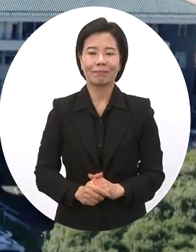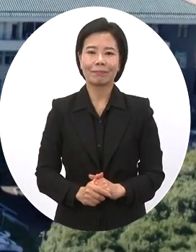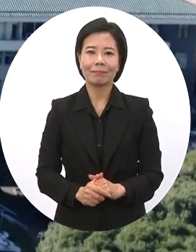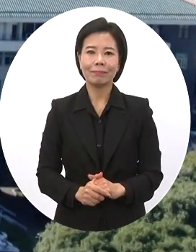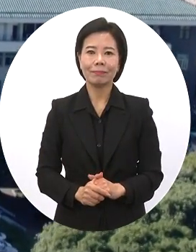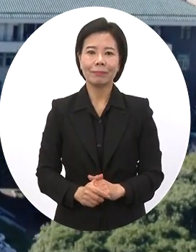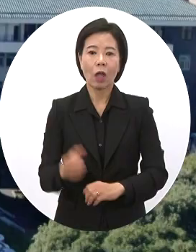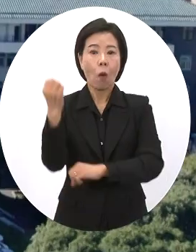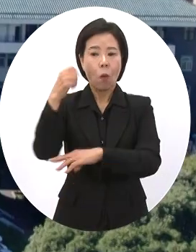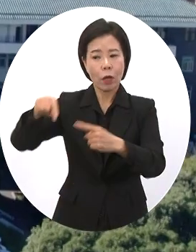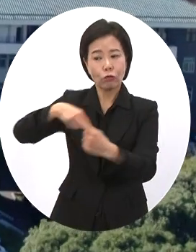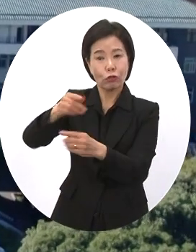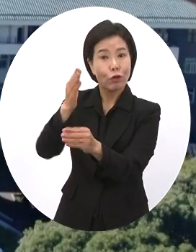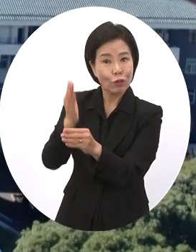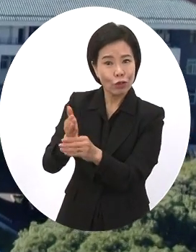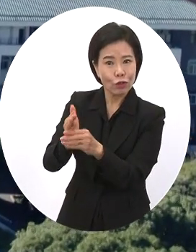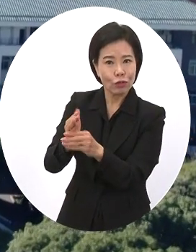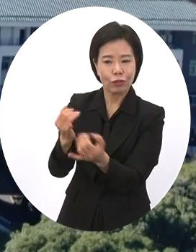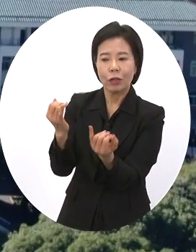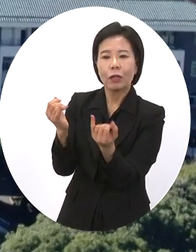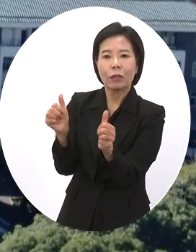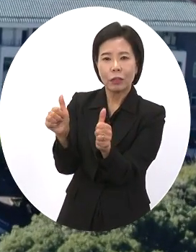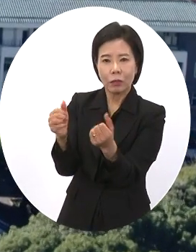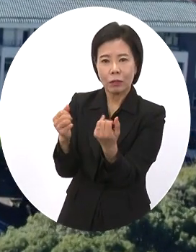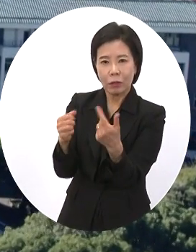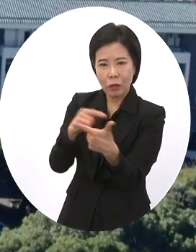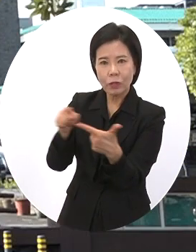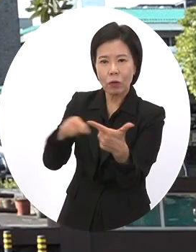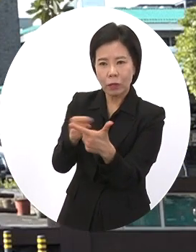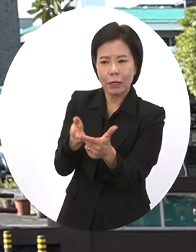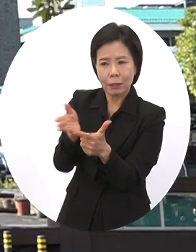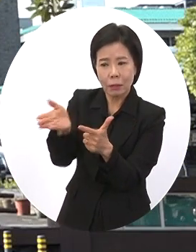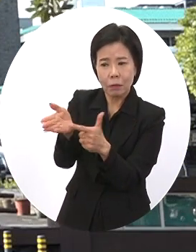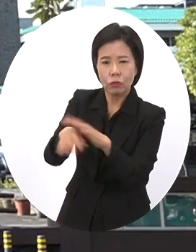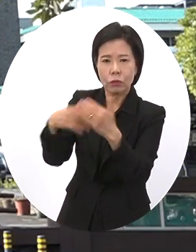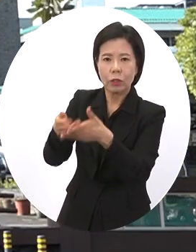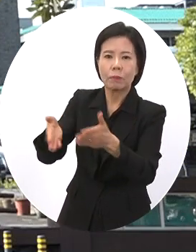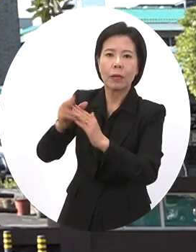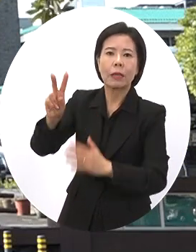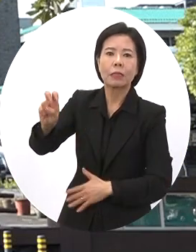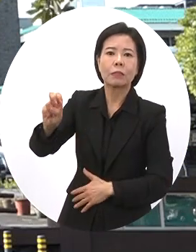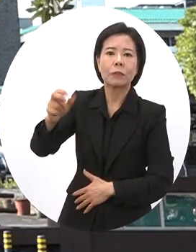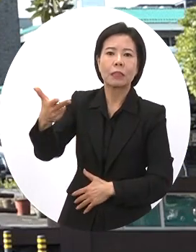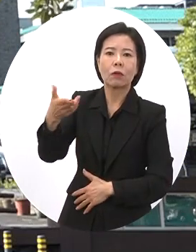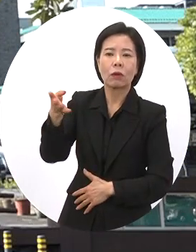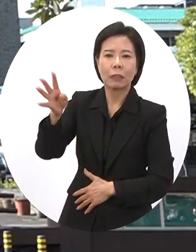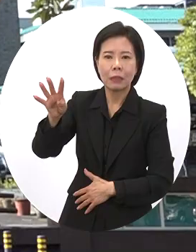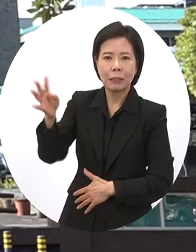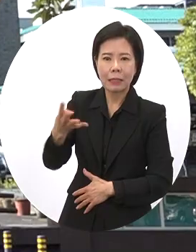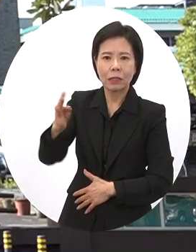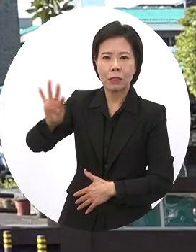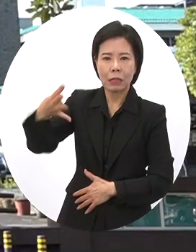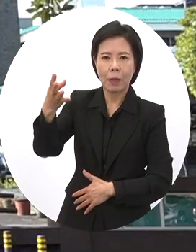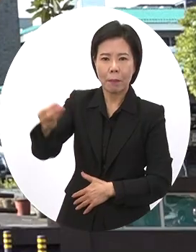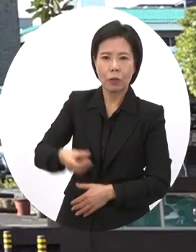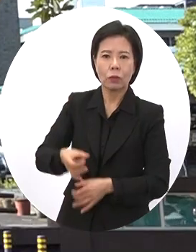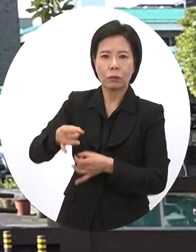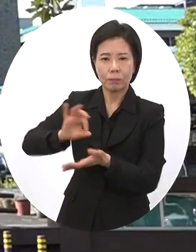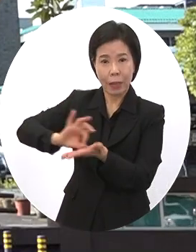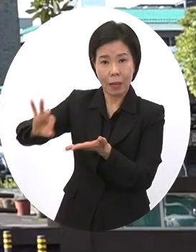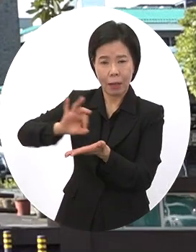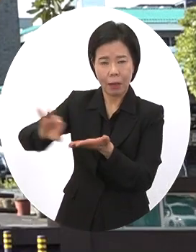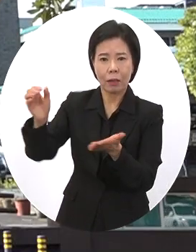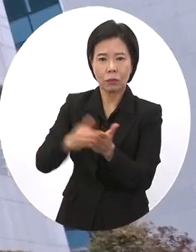예정입니다. 기존 운영 중인 6개 콘텐츠 전문 시설에도 총 27억 4,400만 원을